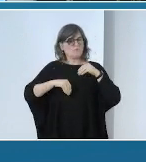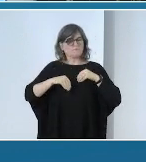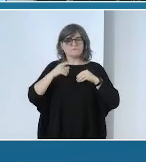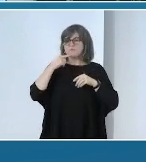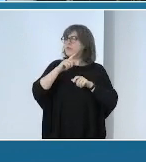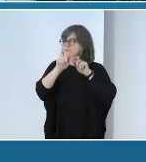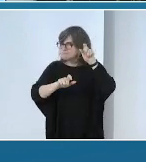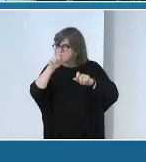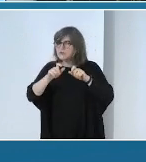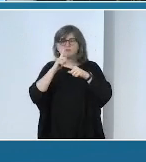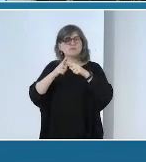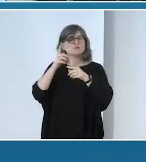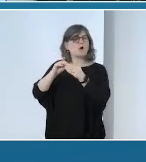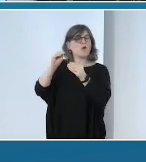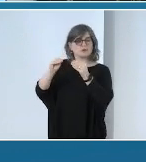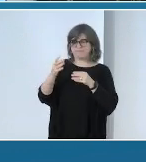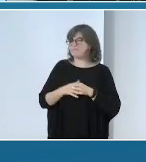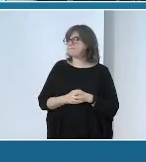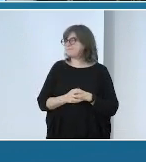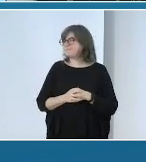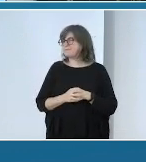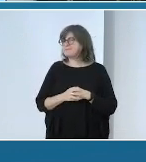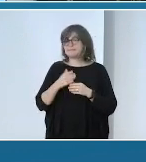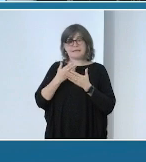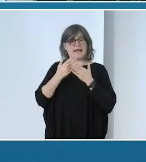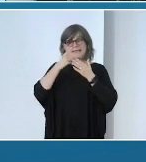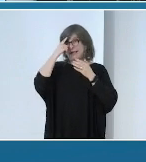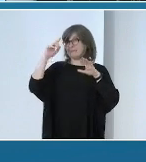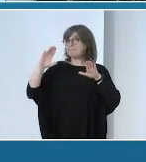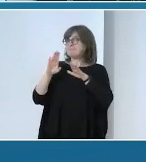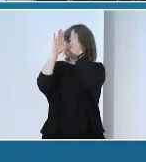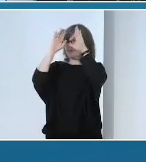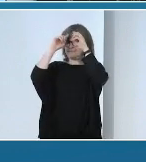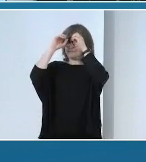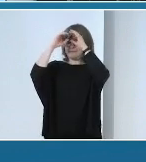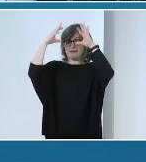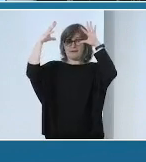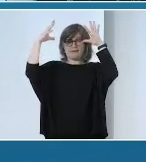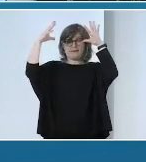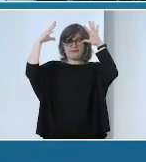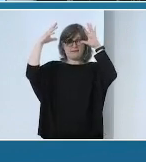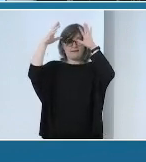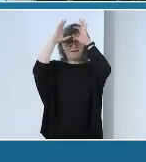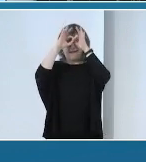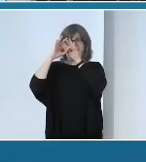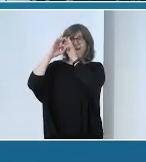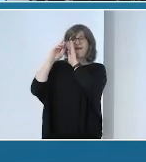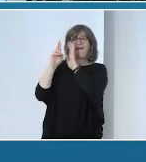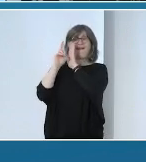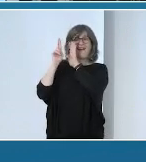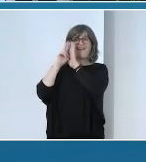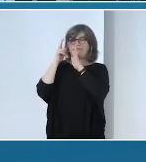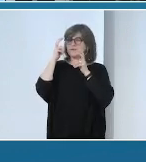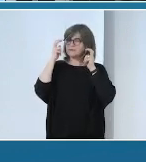lui. Et dans cette mentalisation, les influences vestibulaires sont primordiales parce qu'elles